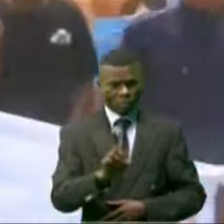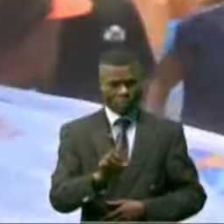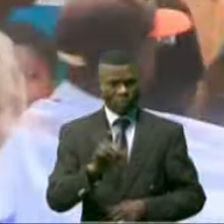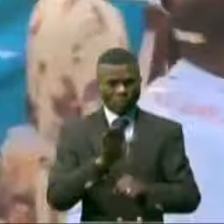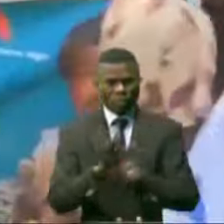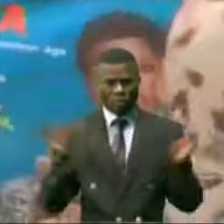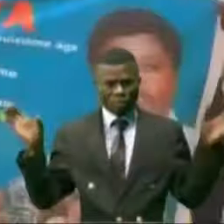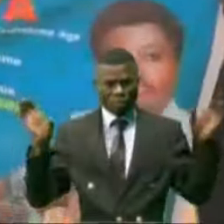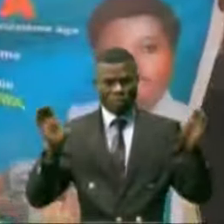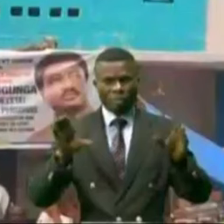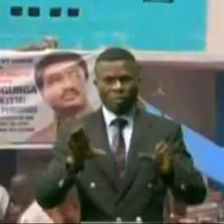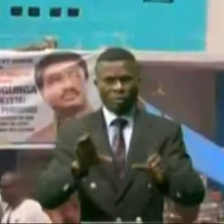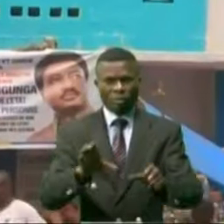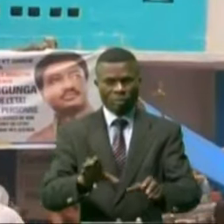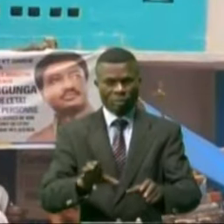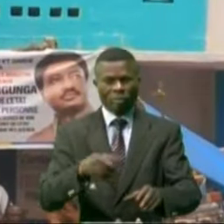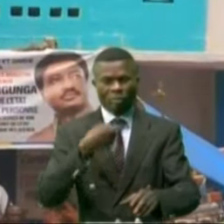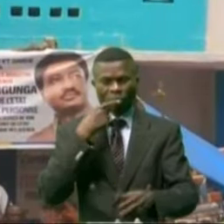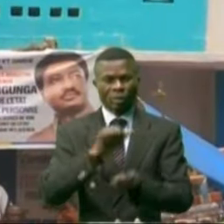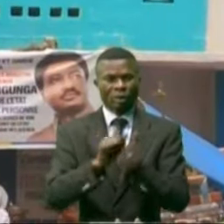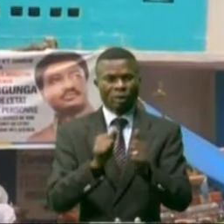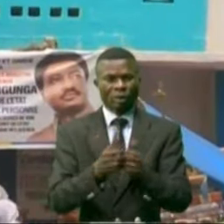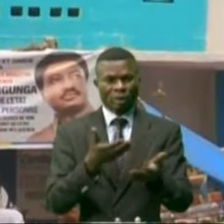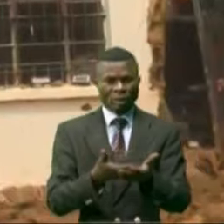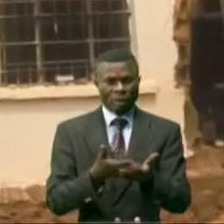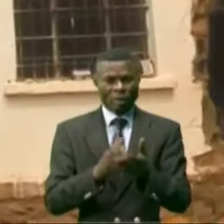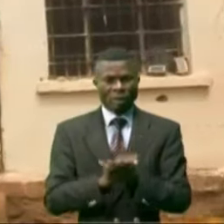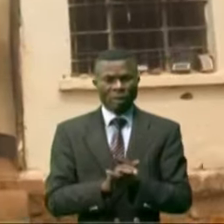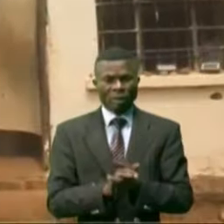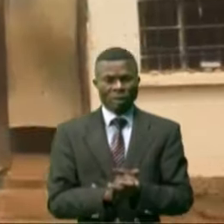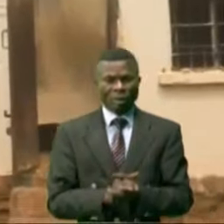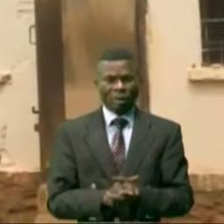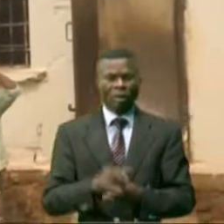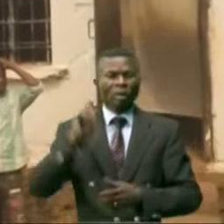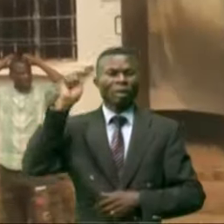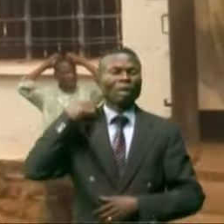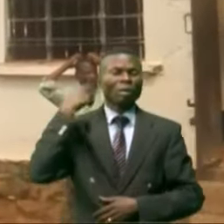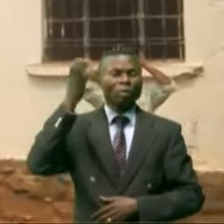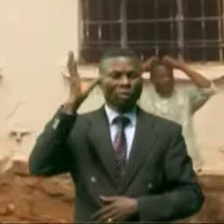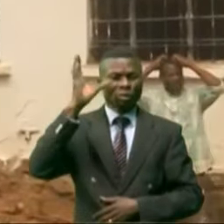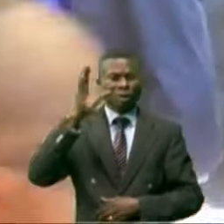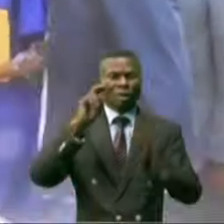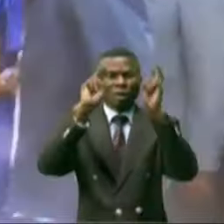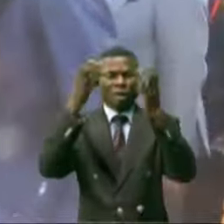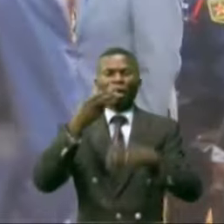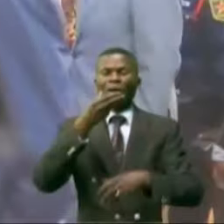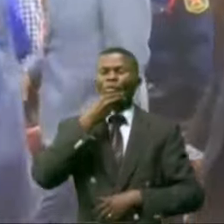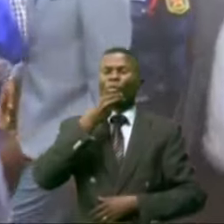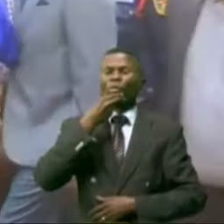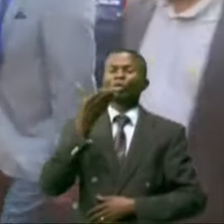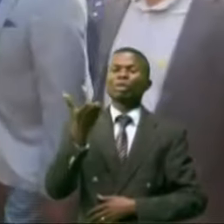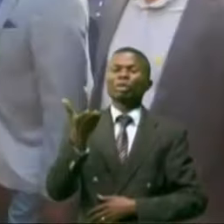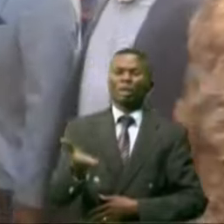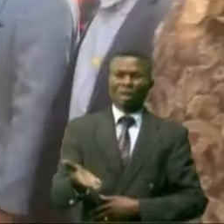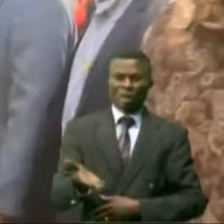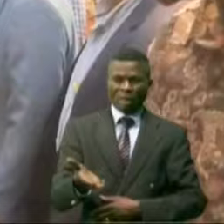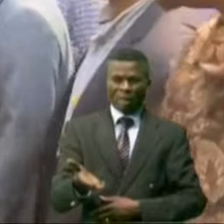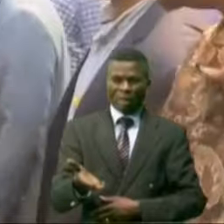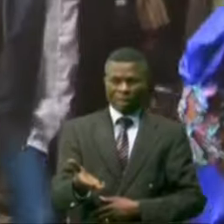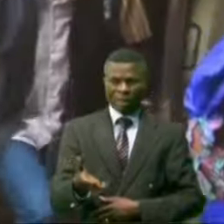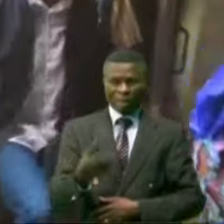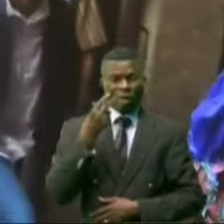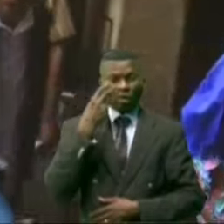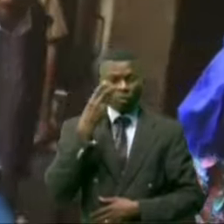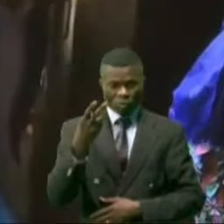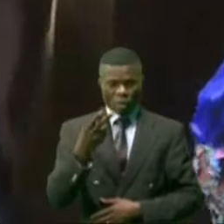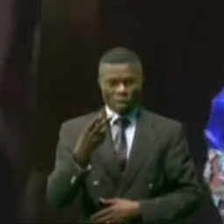entre autres, par l'amélioration des conditions de détention. Nous sommes à la prison centrale de Mbujimayi. Ici, les conditions sont extrêmement difficiles